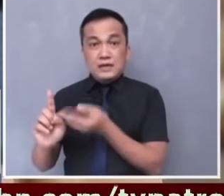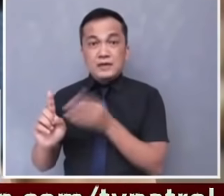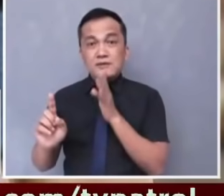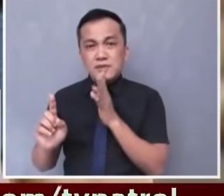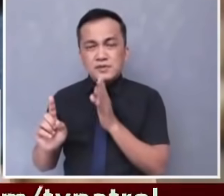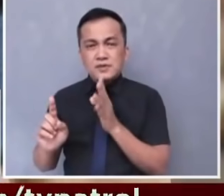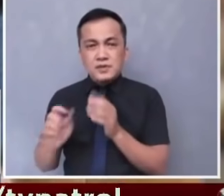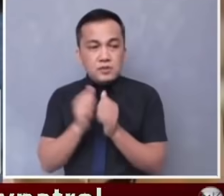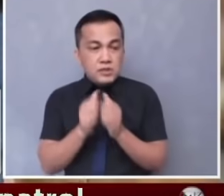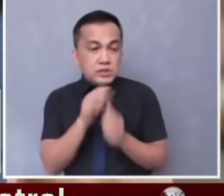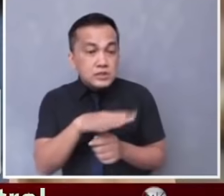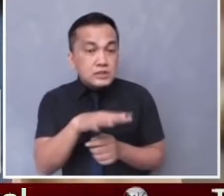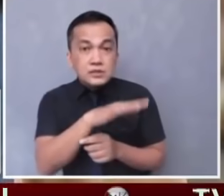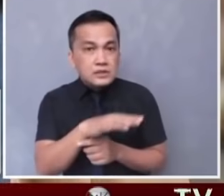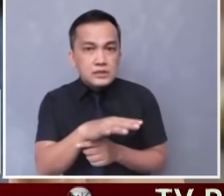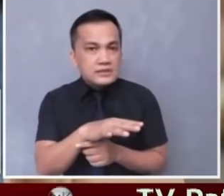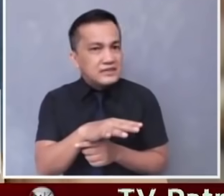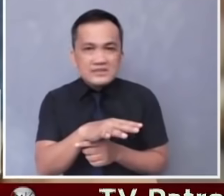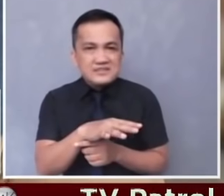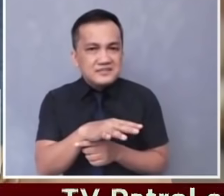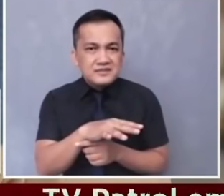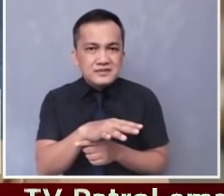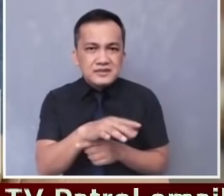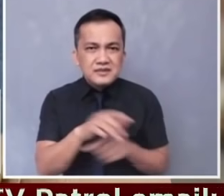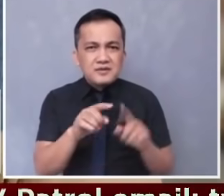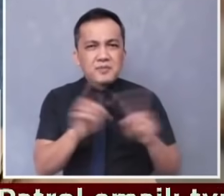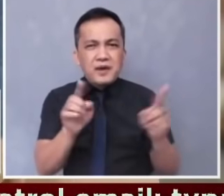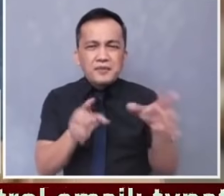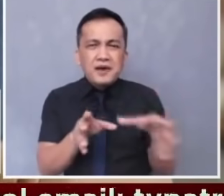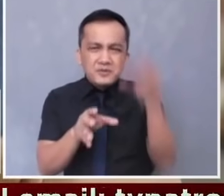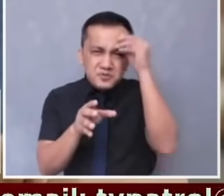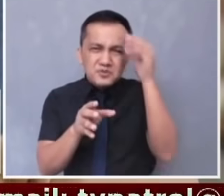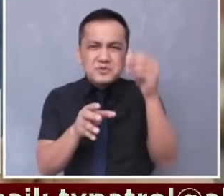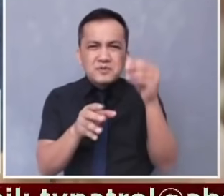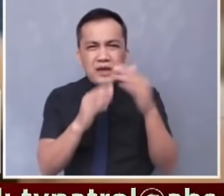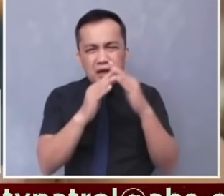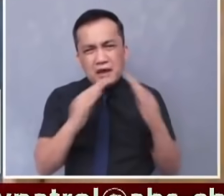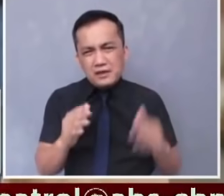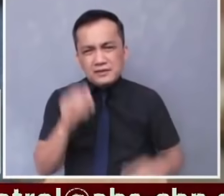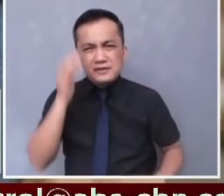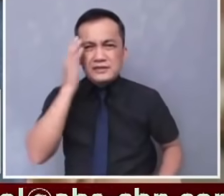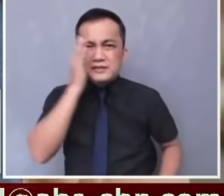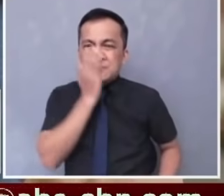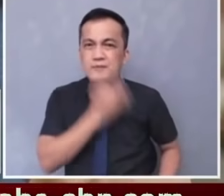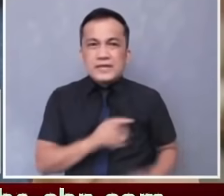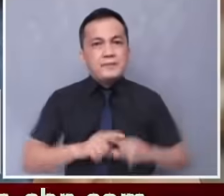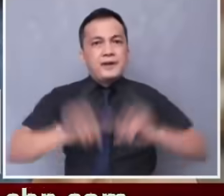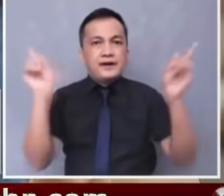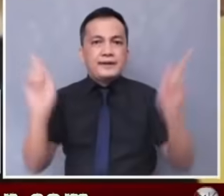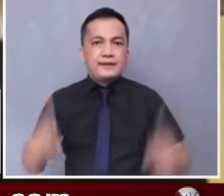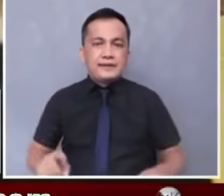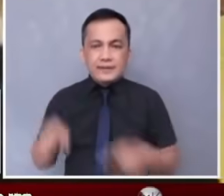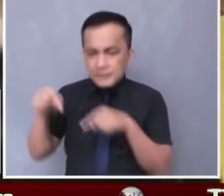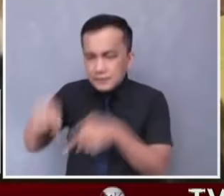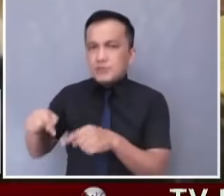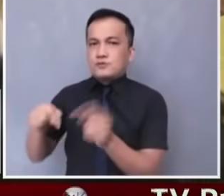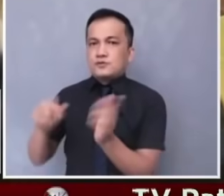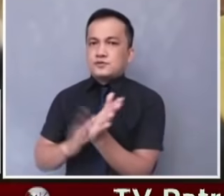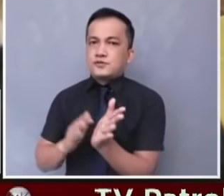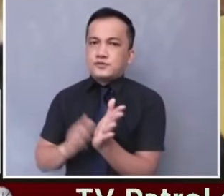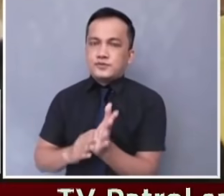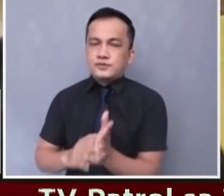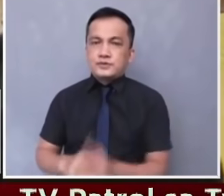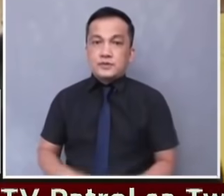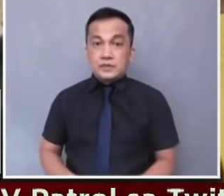sa kanila na hindi ganun yung pagkatuto sa loob ng bahay. Iba talaga dito sa paaralan. May ilang